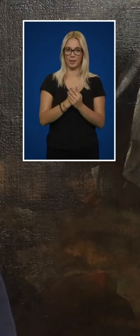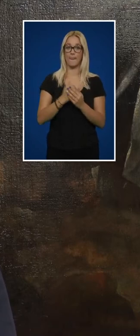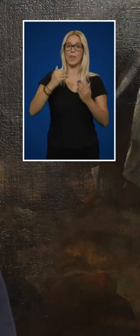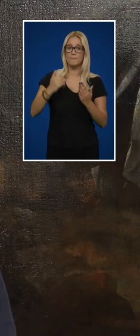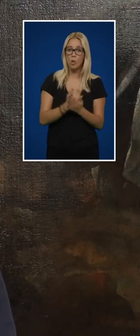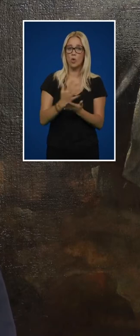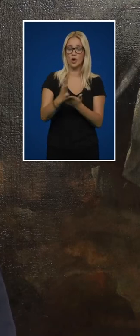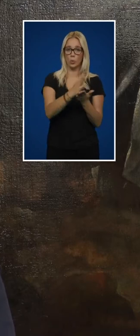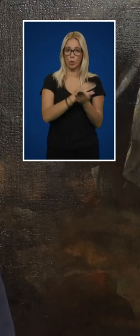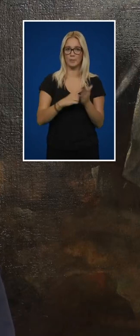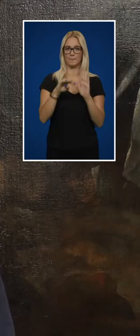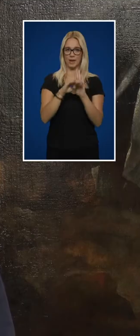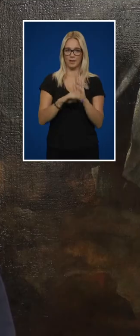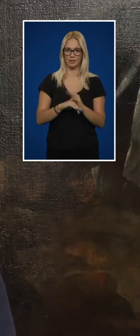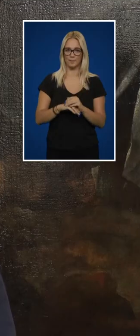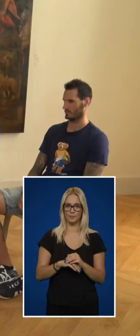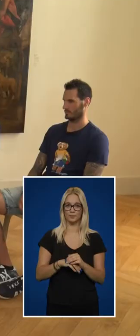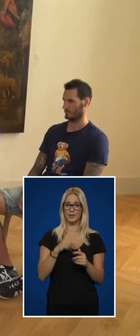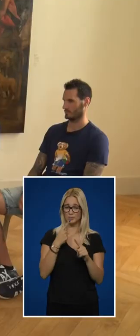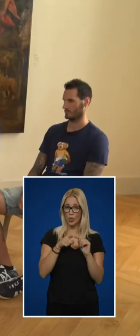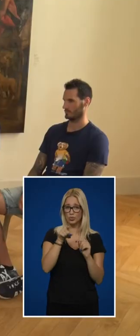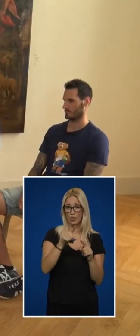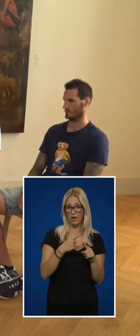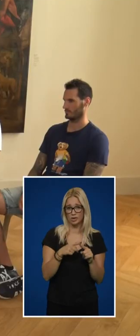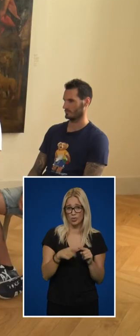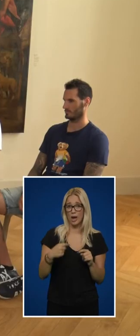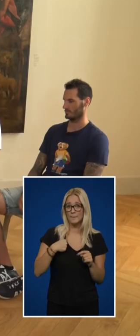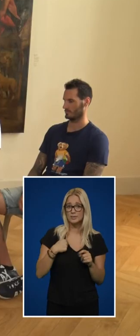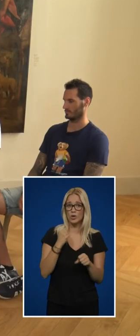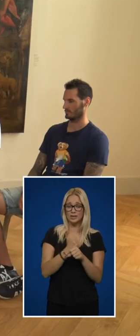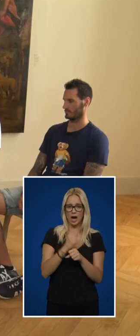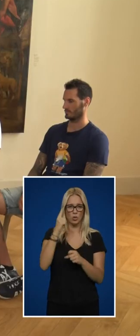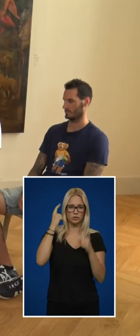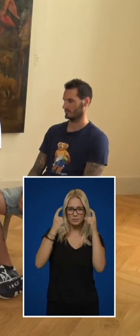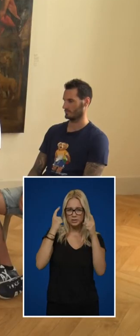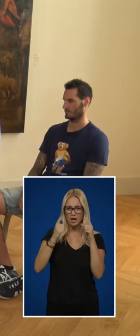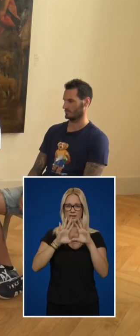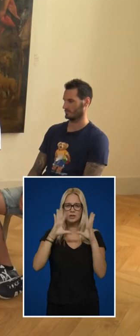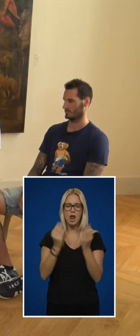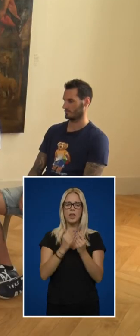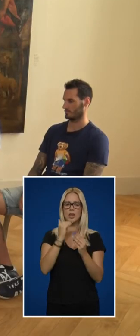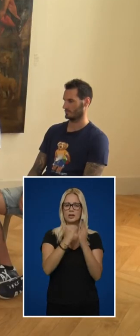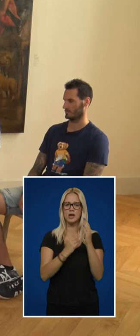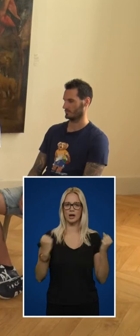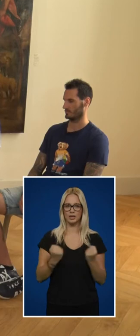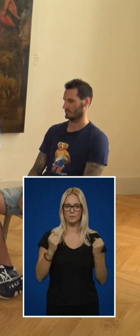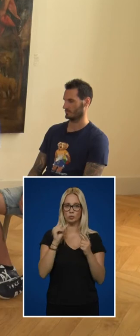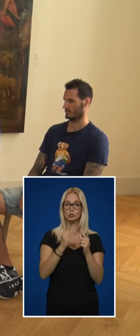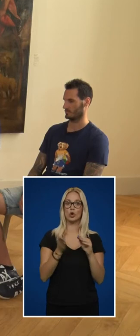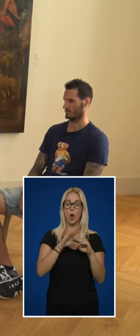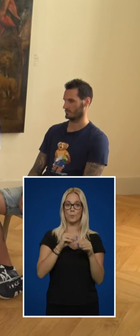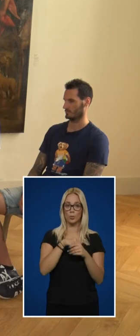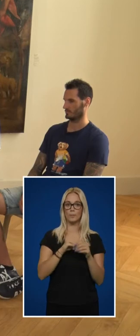od kojih su se neke već počele odrađivati, a imamo u planu, naravno, do kraja godine još mnogo toga